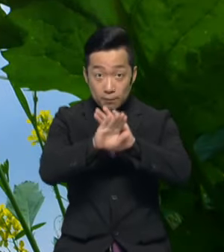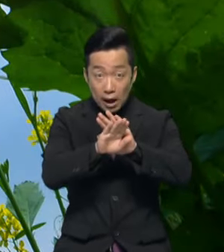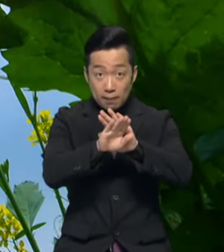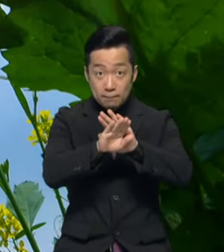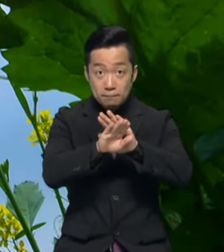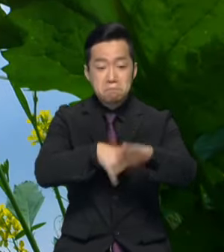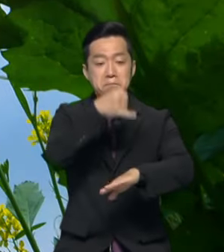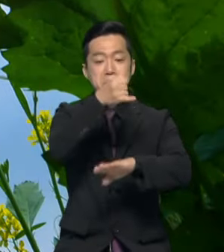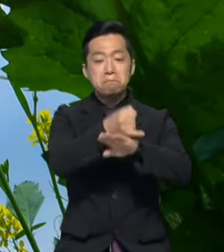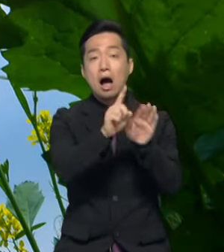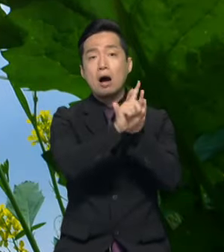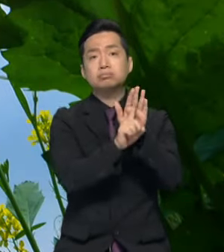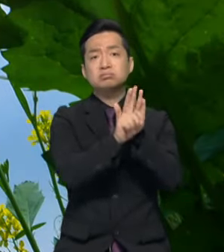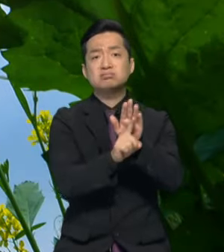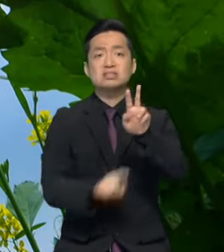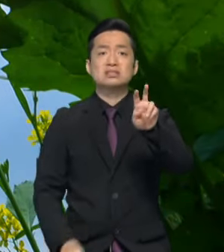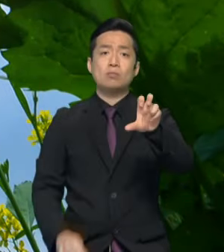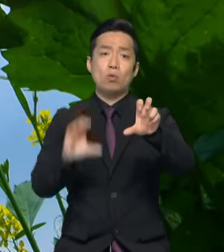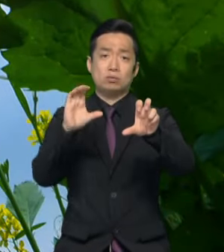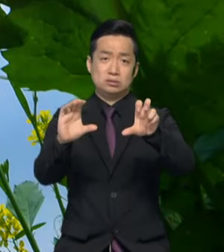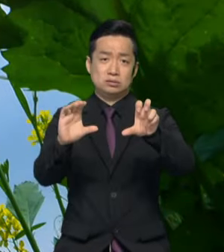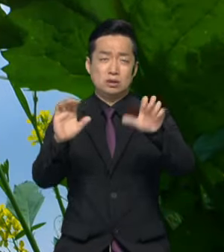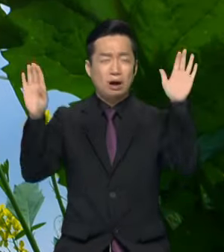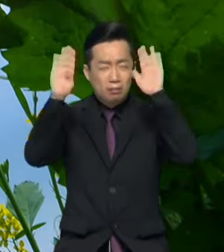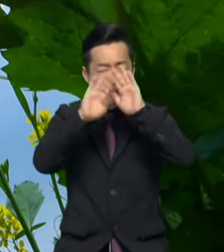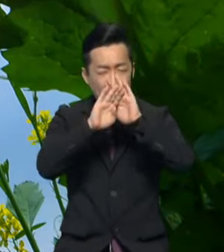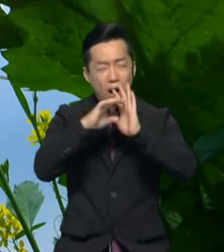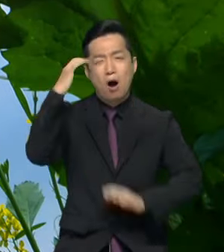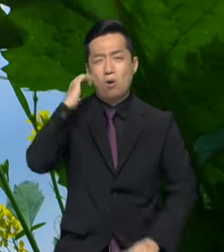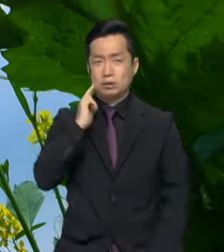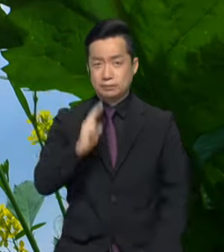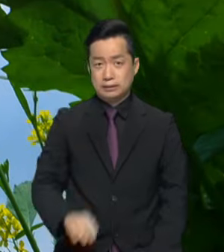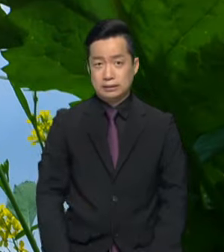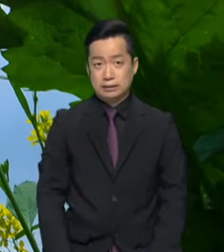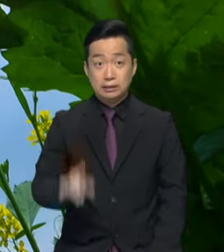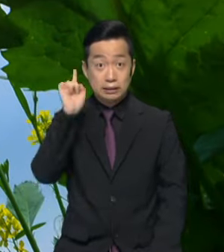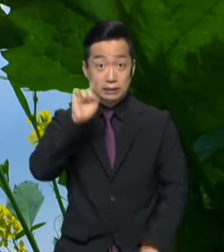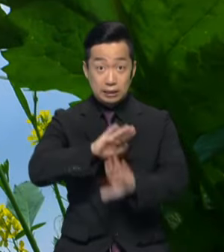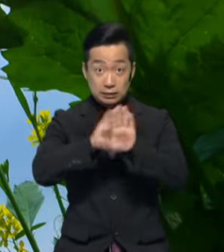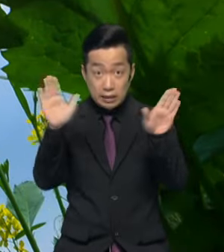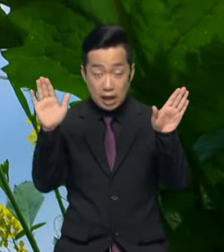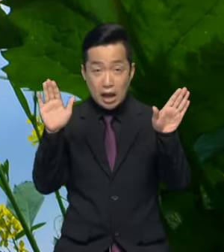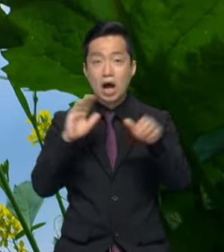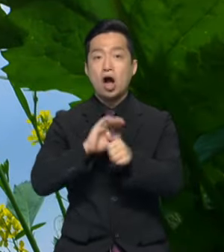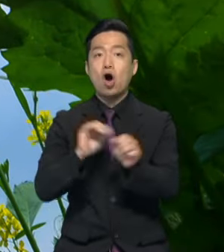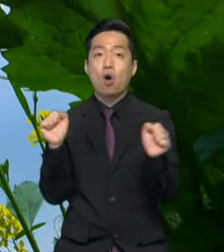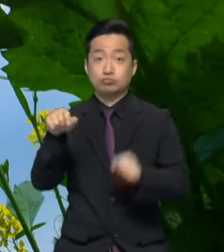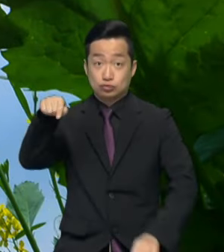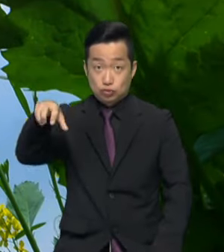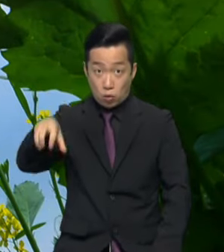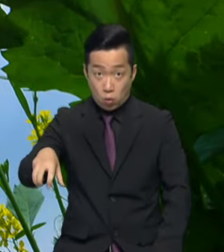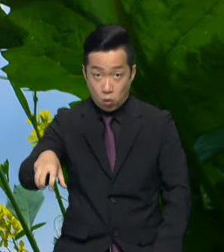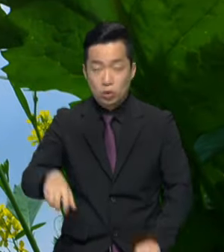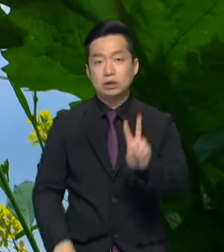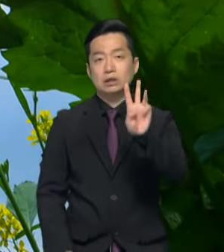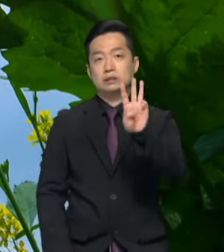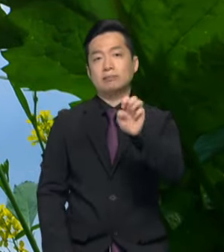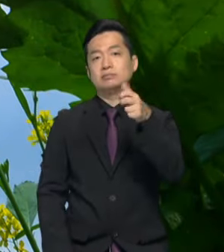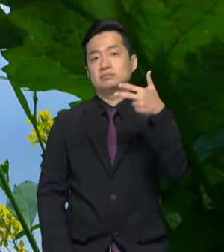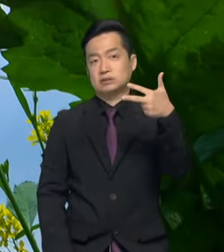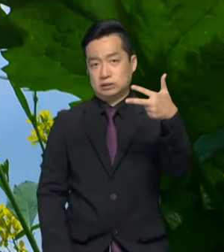기온이 25도를 웃돌면서 열대야가 나타나는 곳이 많겠는데요. 내일 낮 기온은 경북 경산이 37도까지